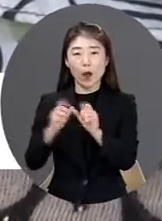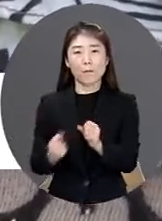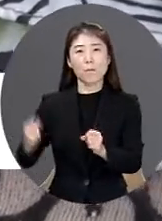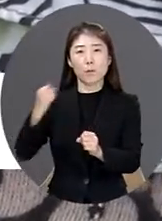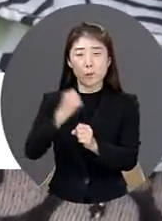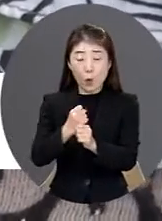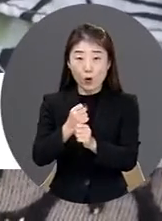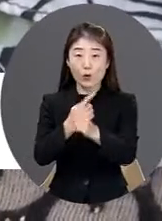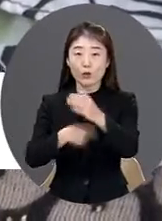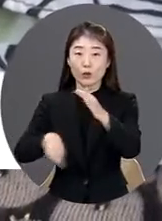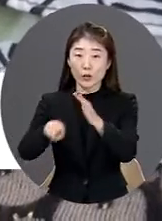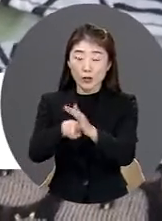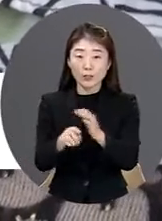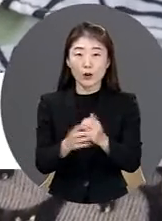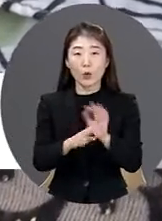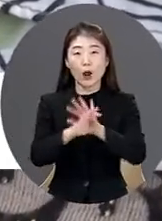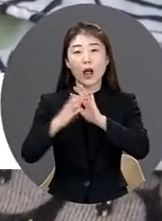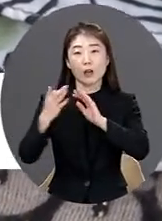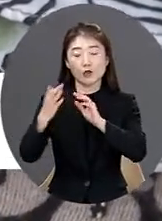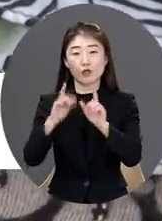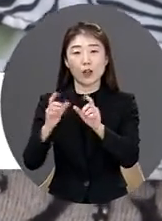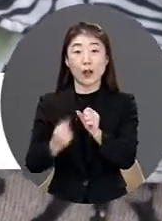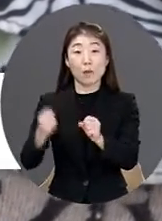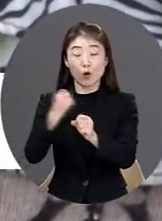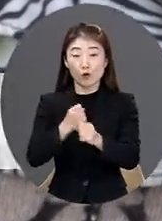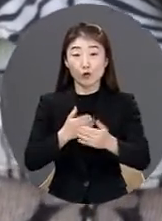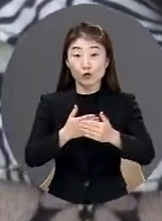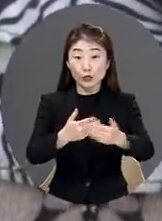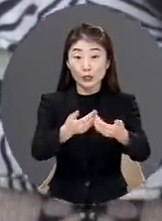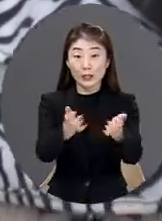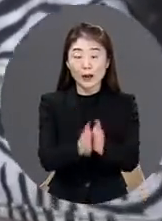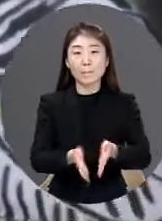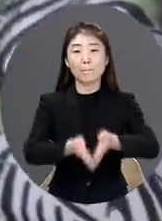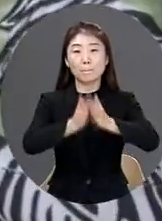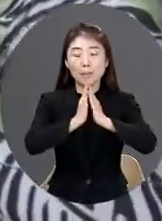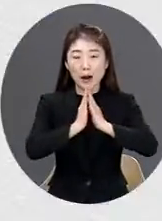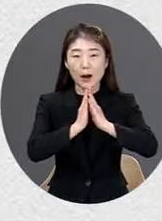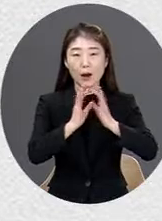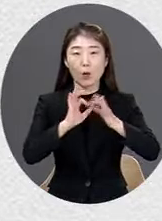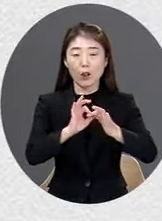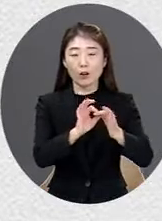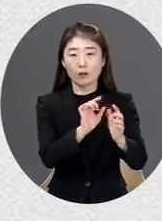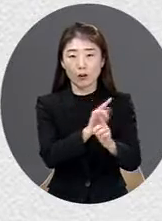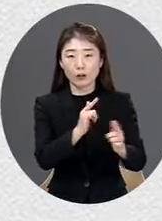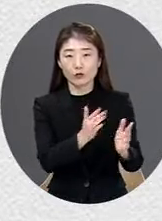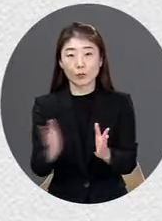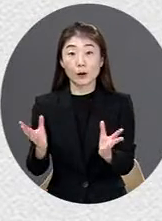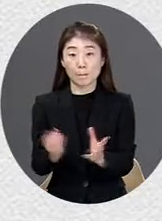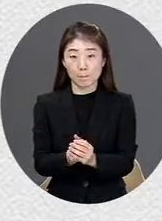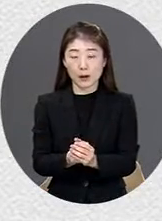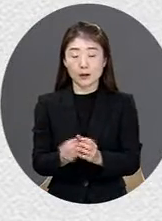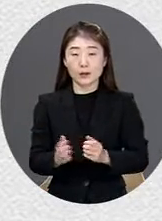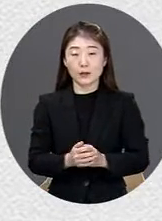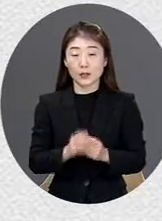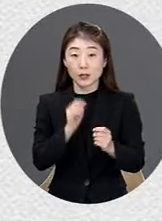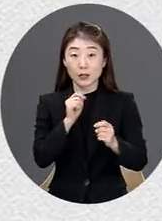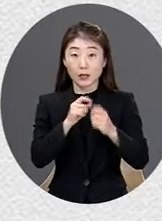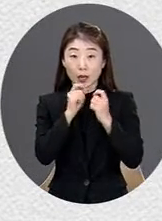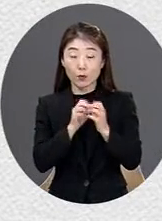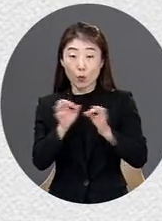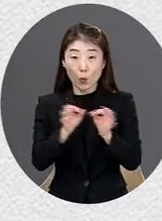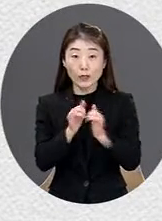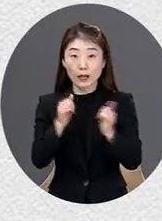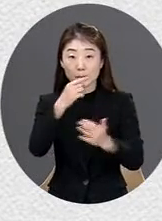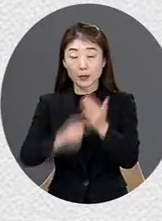주도하는 코로나19 일상 회복 추진단을 구성하고 관련 준비를 마쳤습니다. 소상공인과 자영업자의 피해